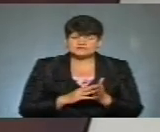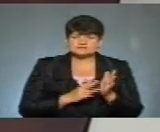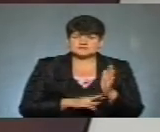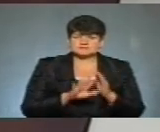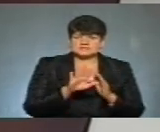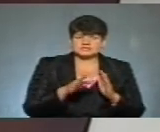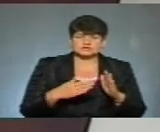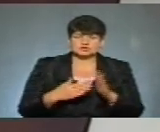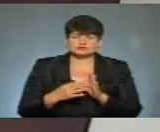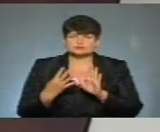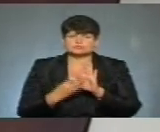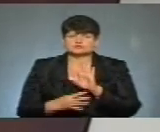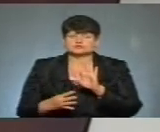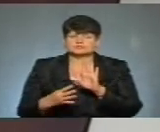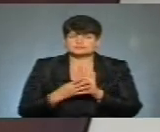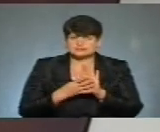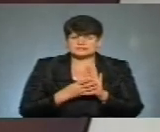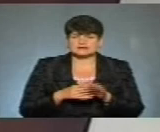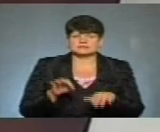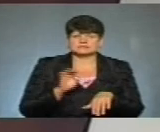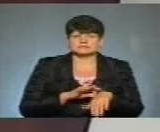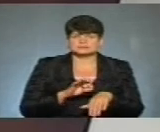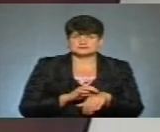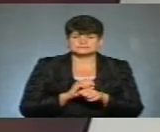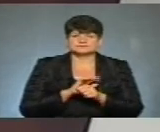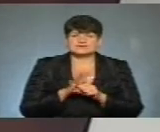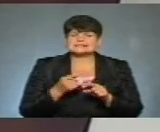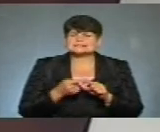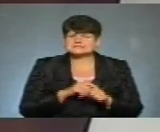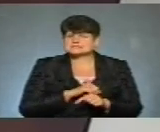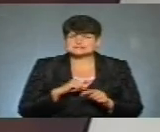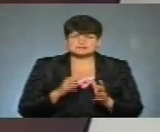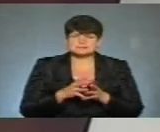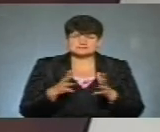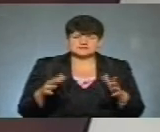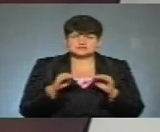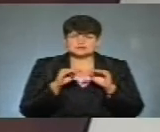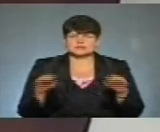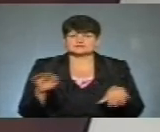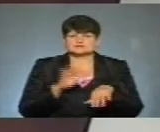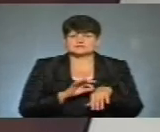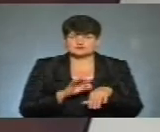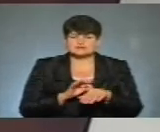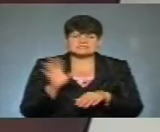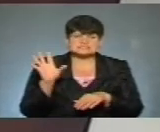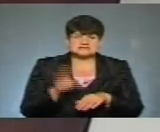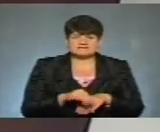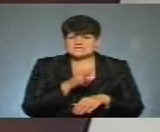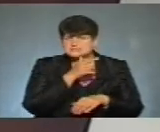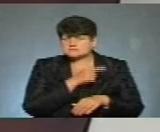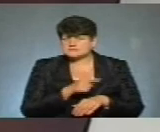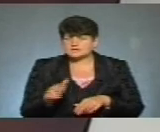до 99 інфікованих COVID-19. Це найвищий рівень захворюваності за весь період спостереження,